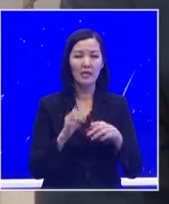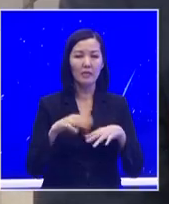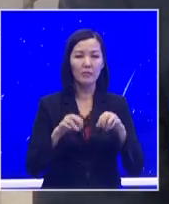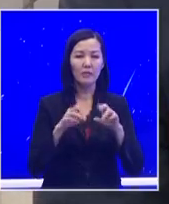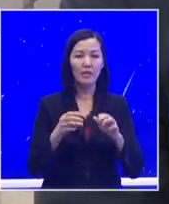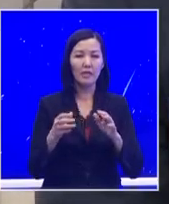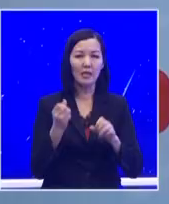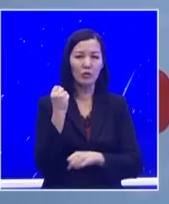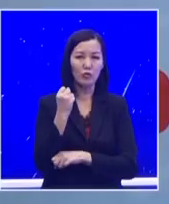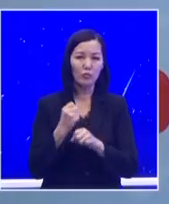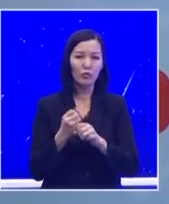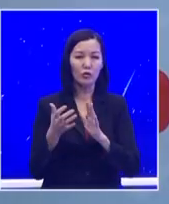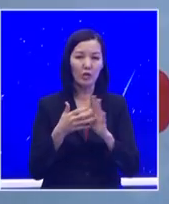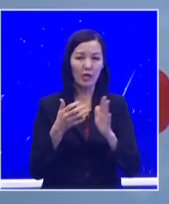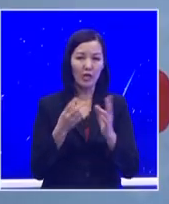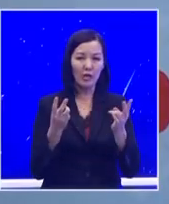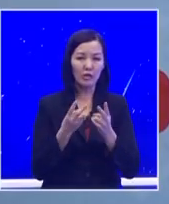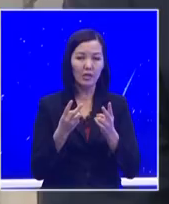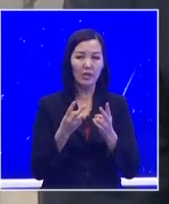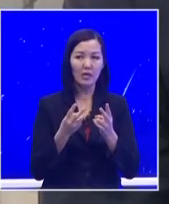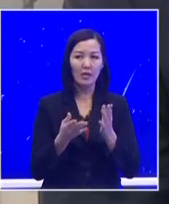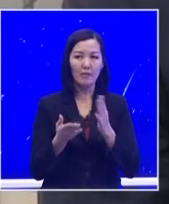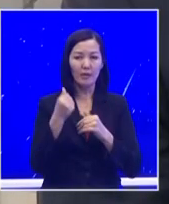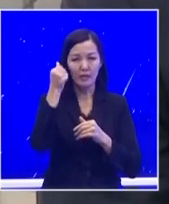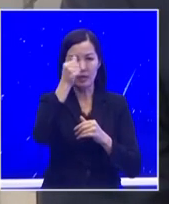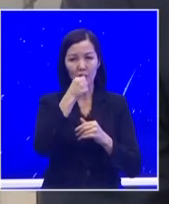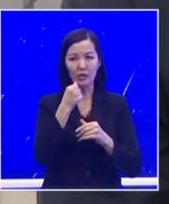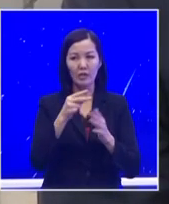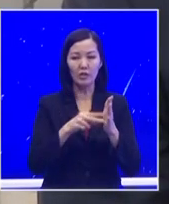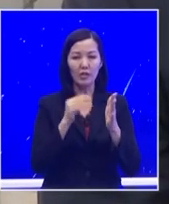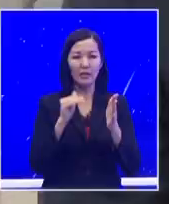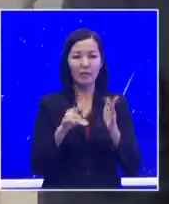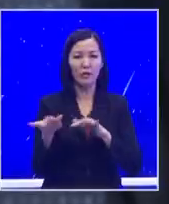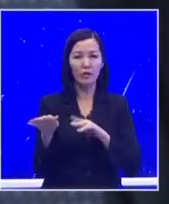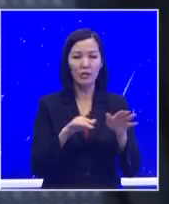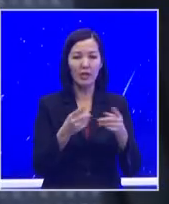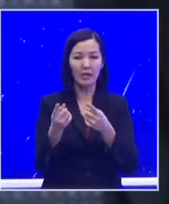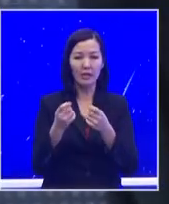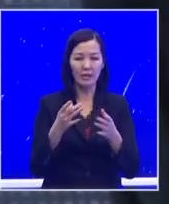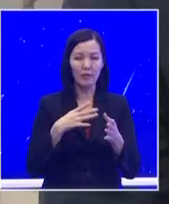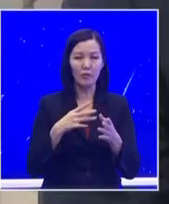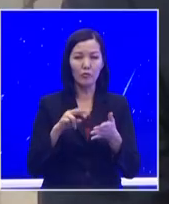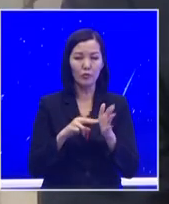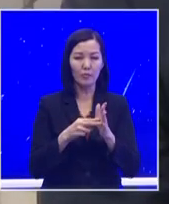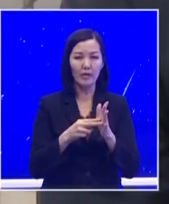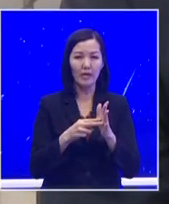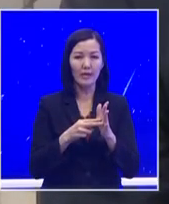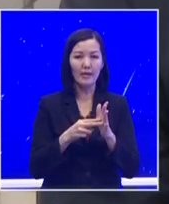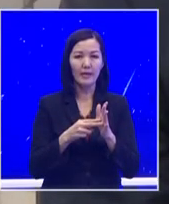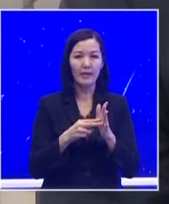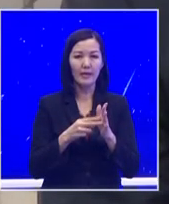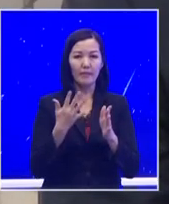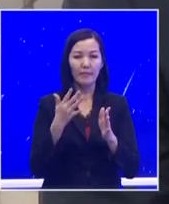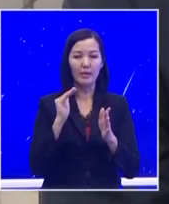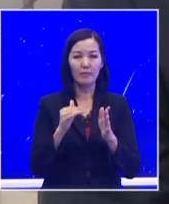бойынша жұмыс орындары бар. Былтырғы таңда 7000 адамды мемлекеттік шараға тартқан болатынбыз. Биыл да жоспарда